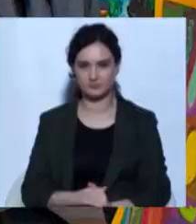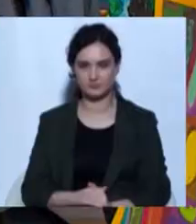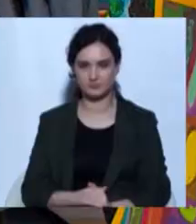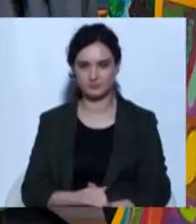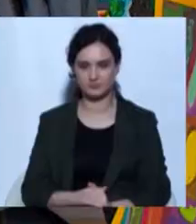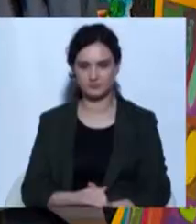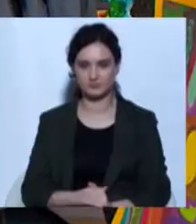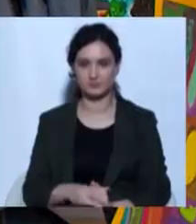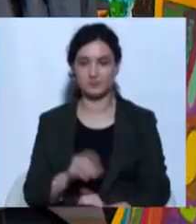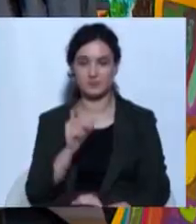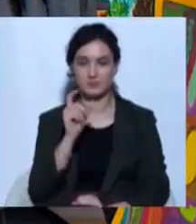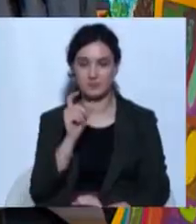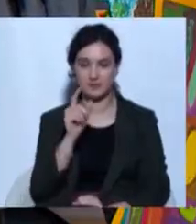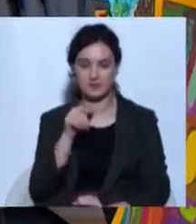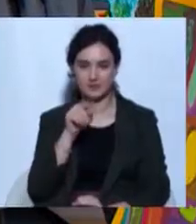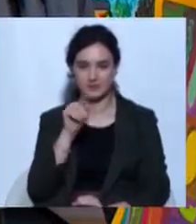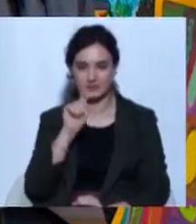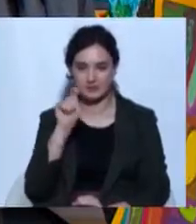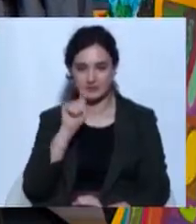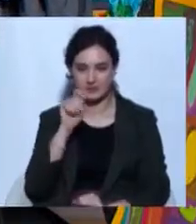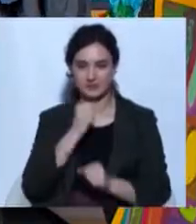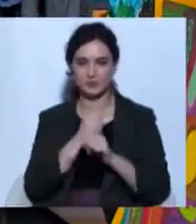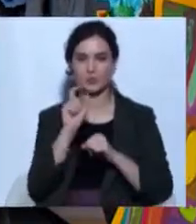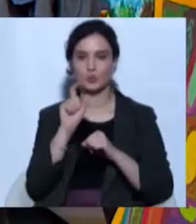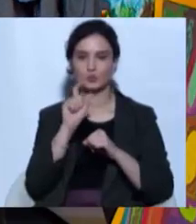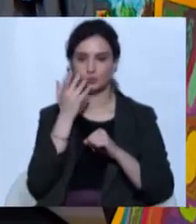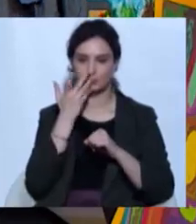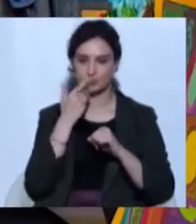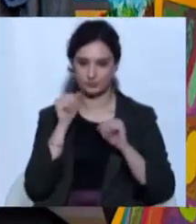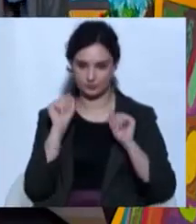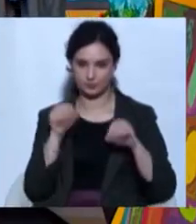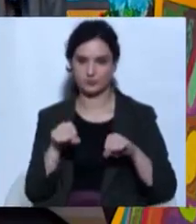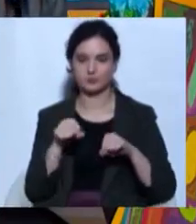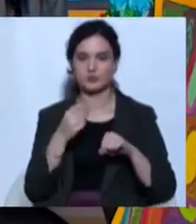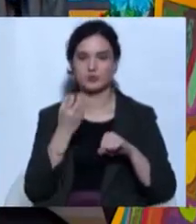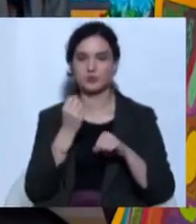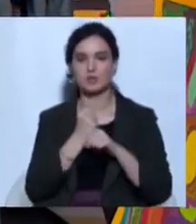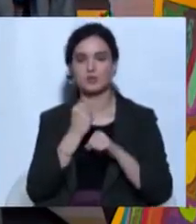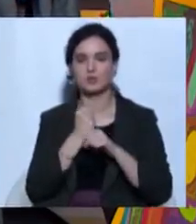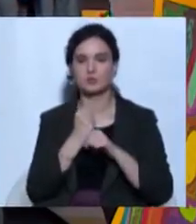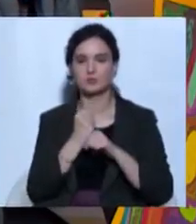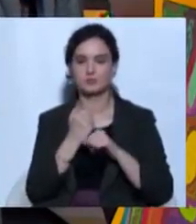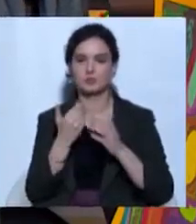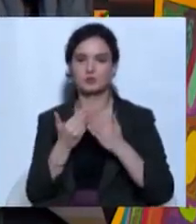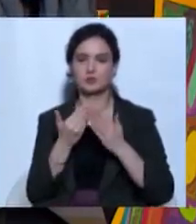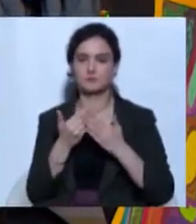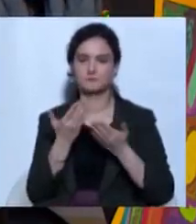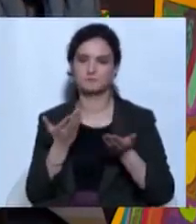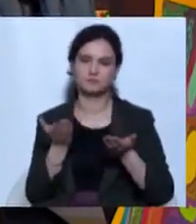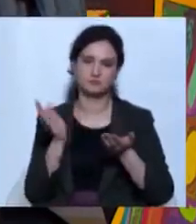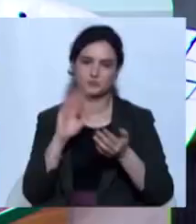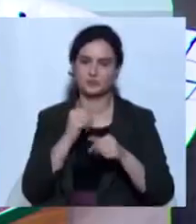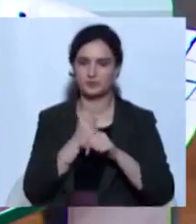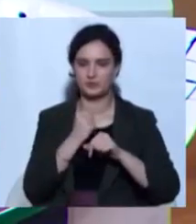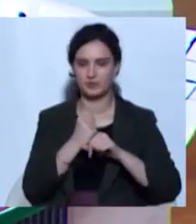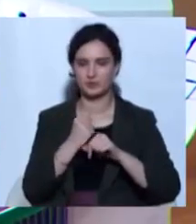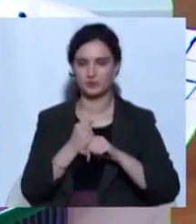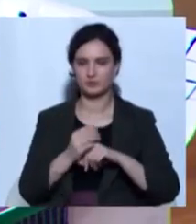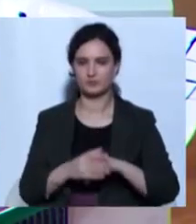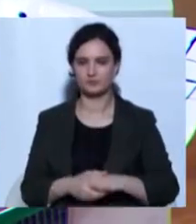შეგვიძლია ეს პატარა მონაკვეთი გავაკეთოთ ლურჯად. კიდე რომელი გავაკეთოთ? მოდი